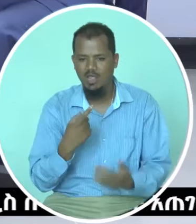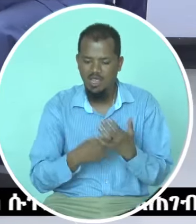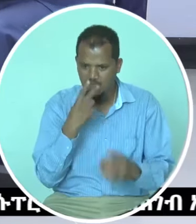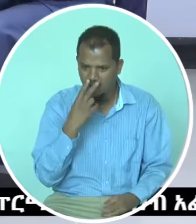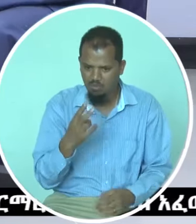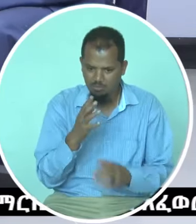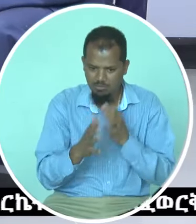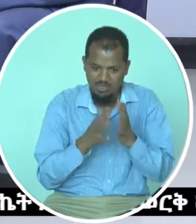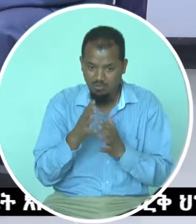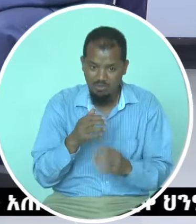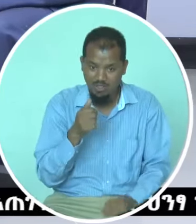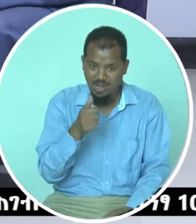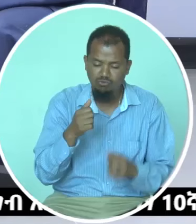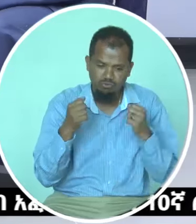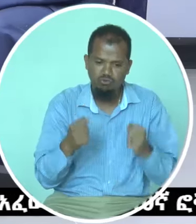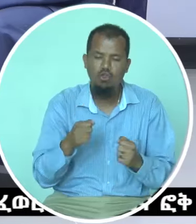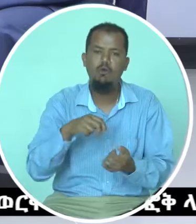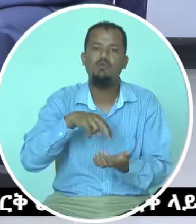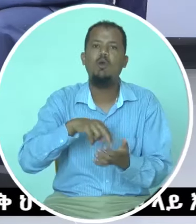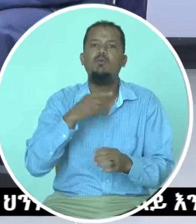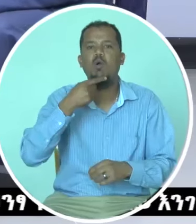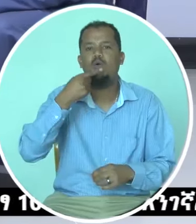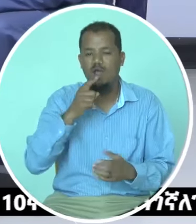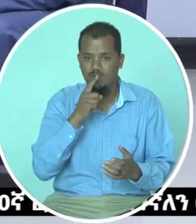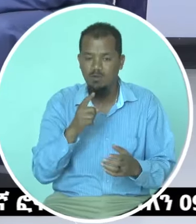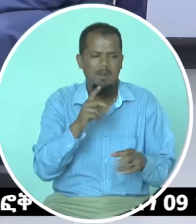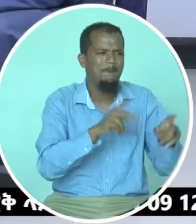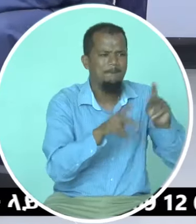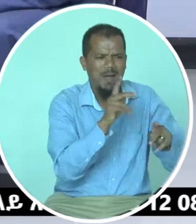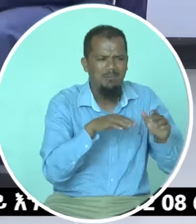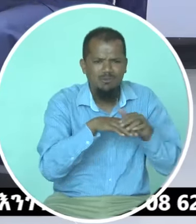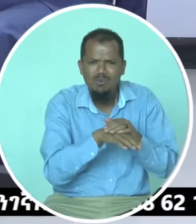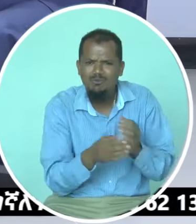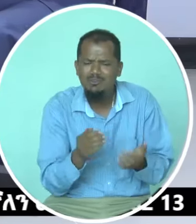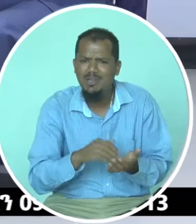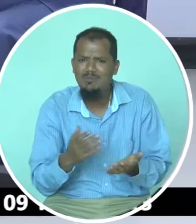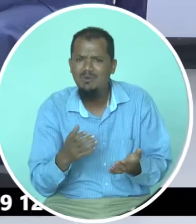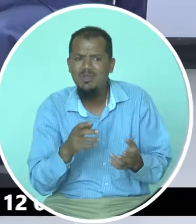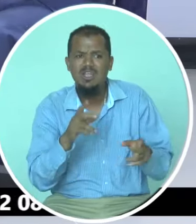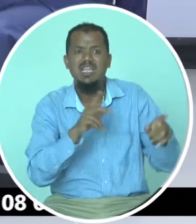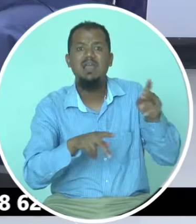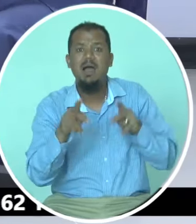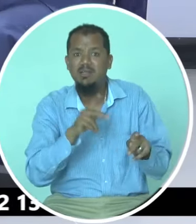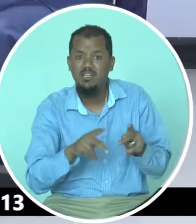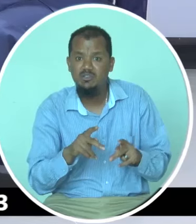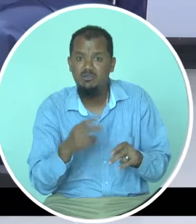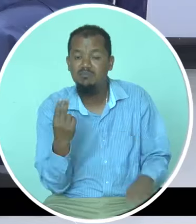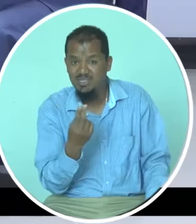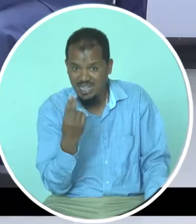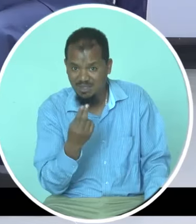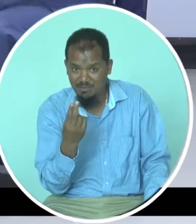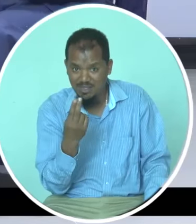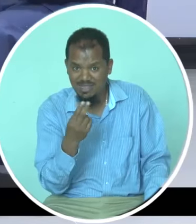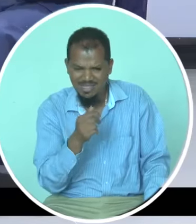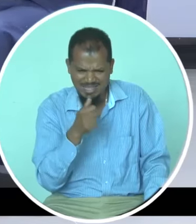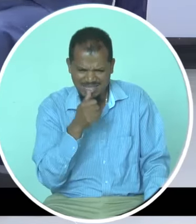ተደርጎ ምልክት ቋንቋ ራሱን ችሎ የሚቆም ቋንቋ ነው ብለናል። ነገር ግን ማህበረሰቡ ስትኖሪ የማህበረሰቡ